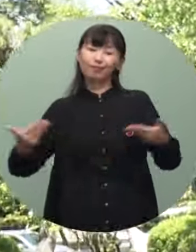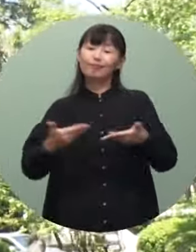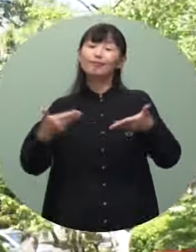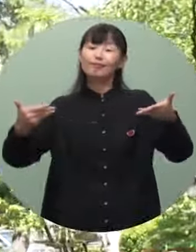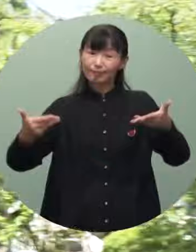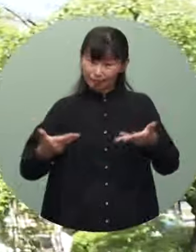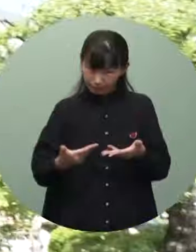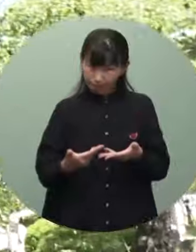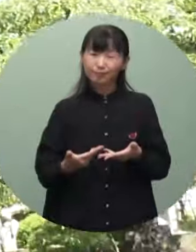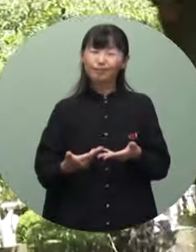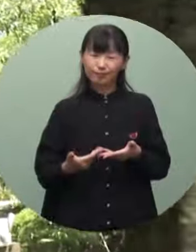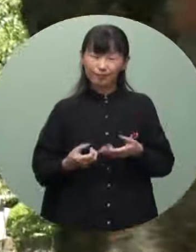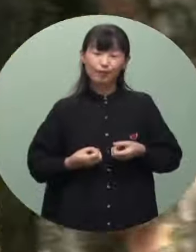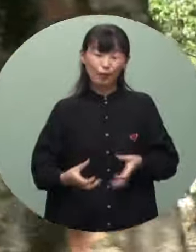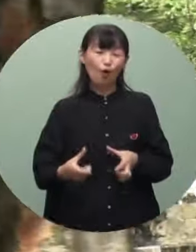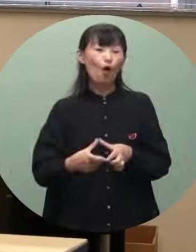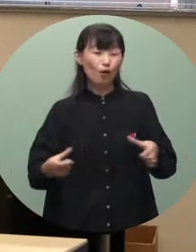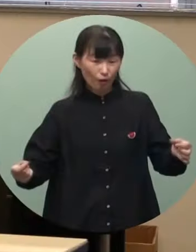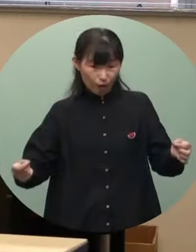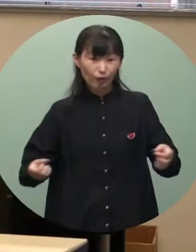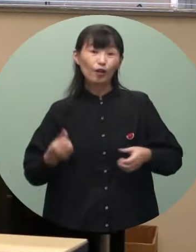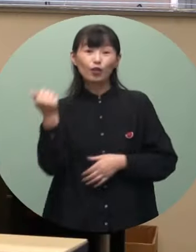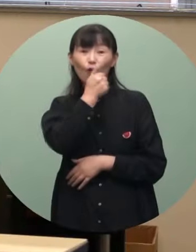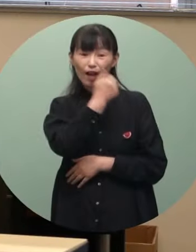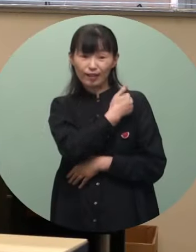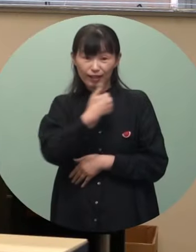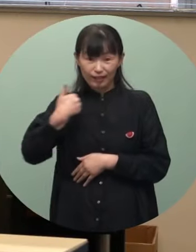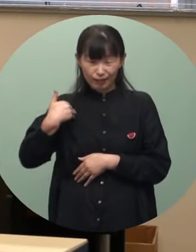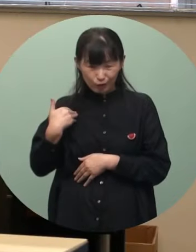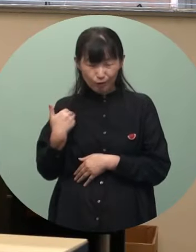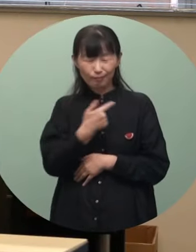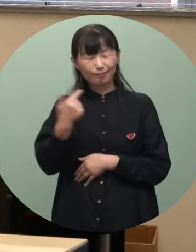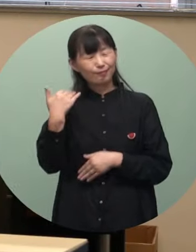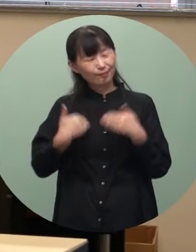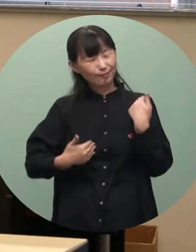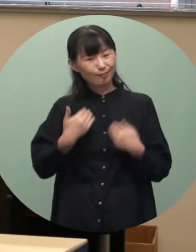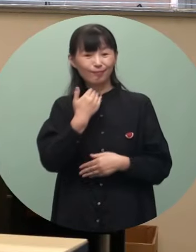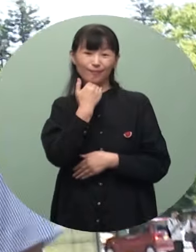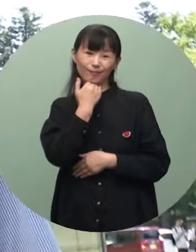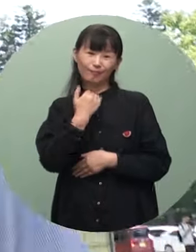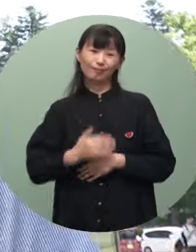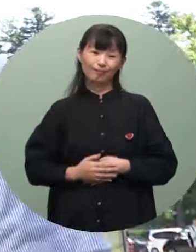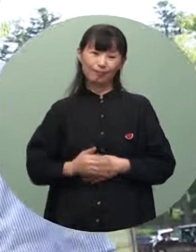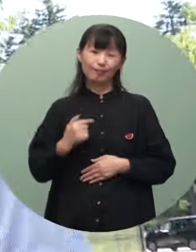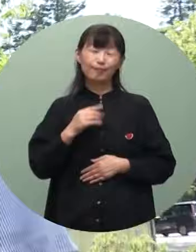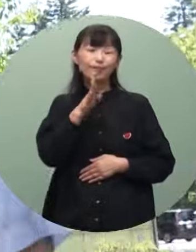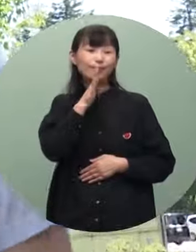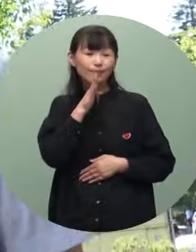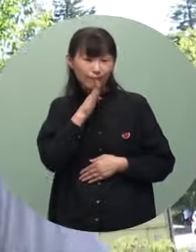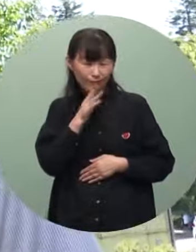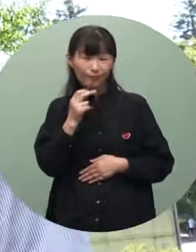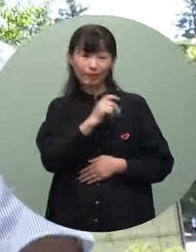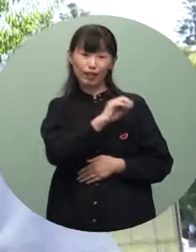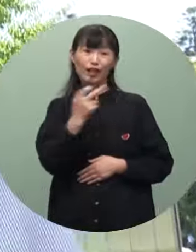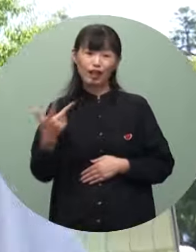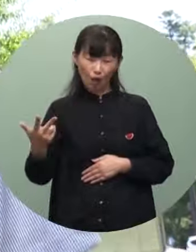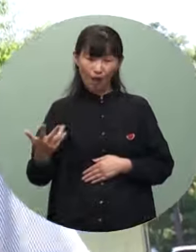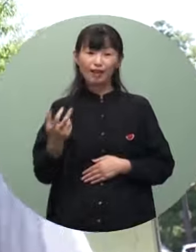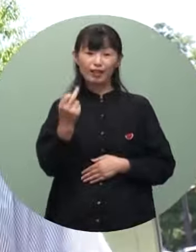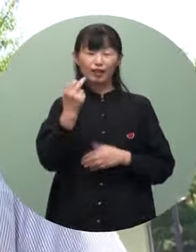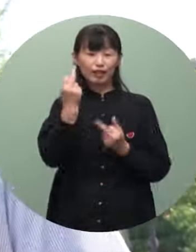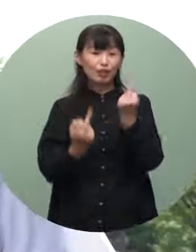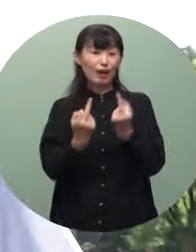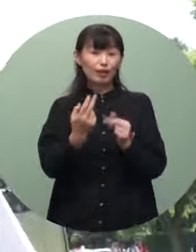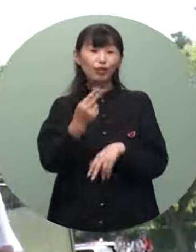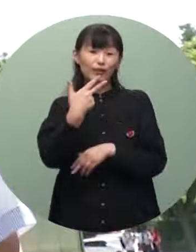や母国を紹介することになるので、それはとても楽しみにしております。 私は実は金沢の姉妹都市